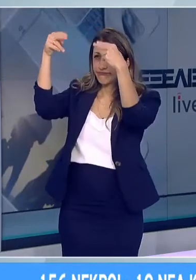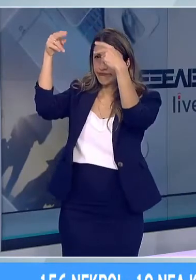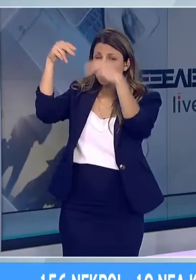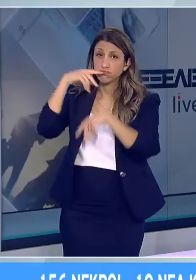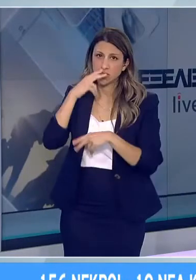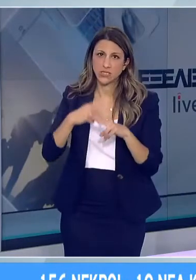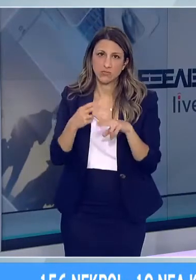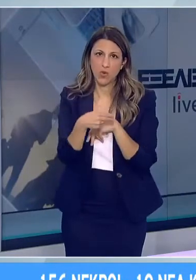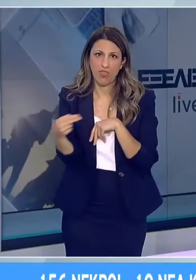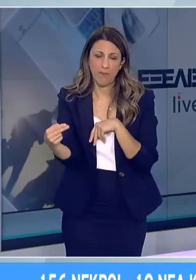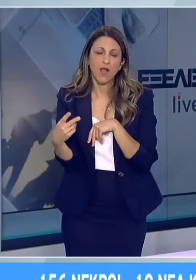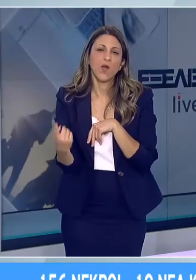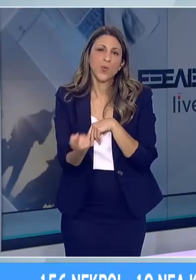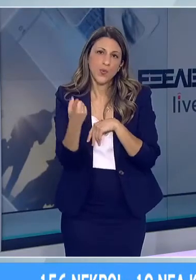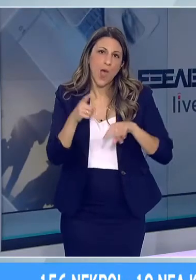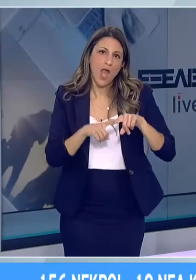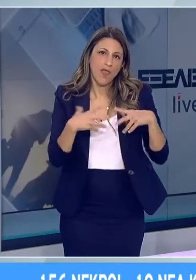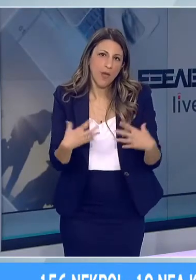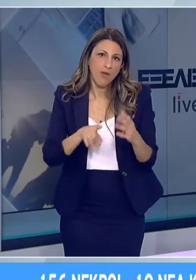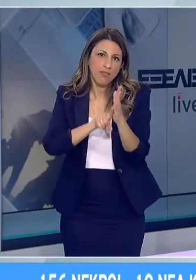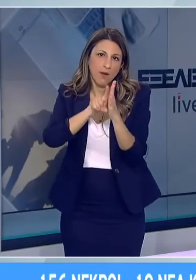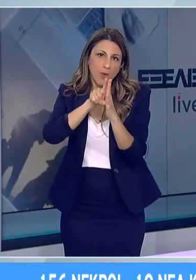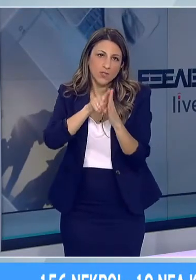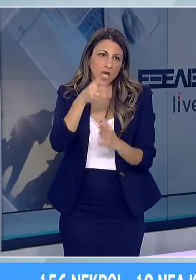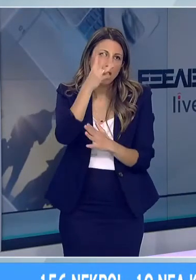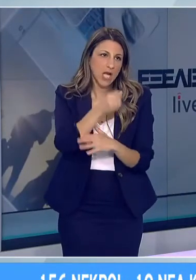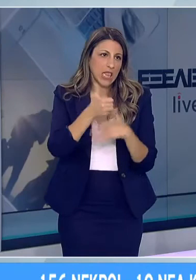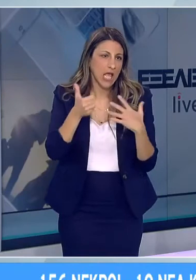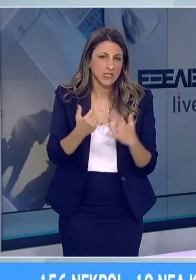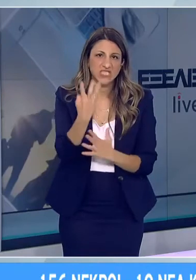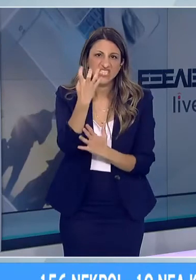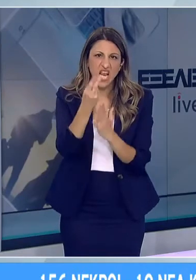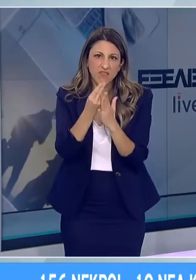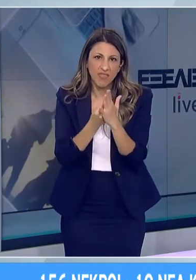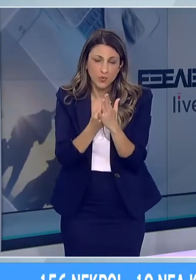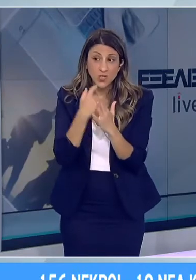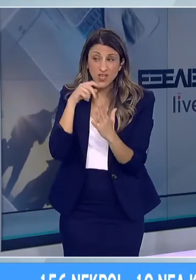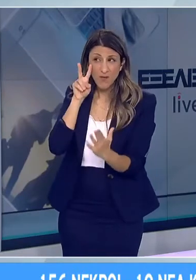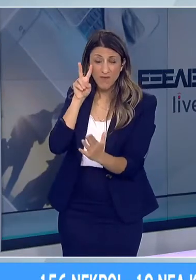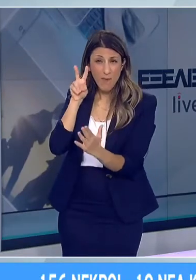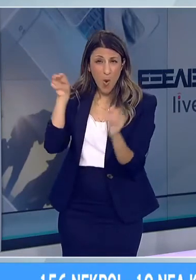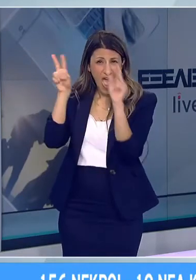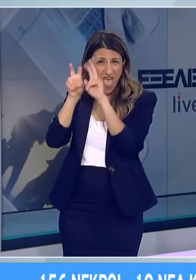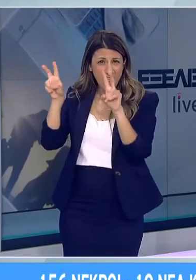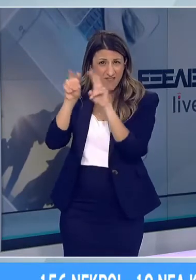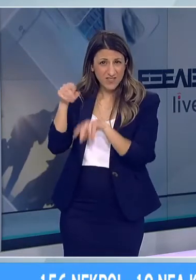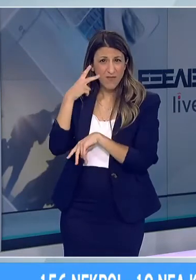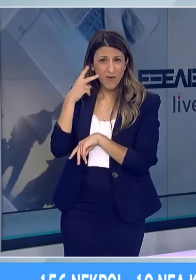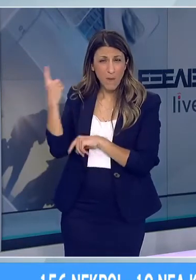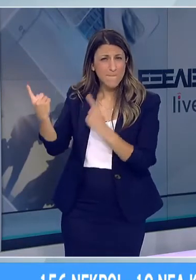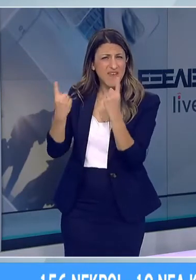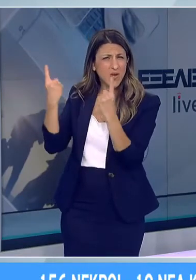οποία ασφικτιά από τον καλοκαιρινό καύσωνα, και ακούω και διαβάζω σε μελέτες από περιβαλλοντολόγους